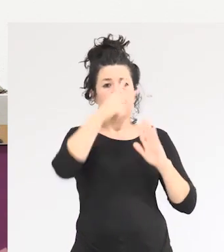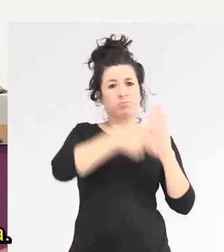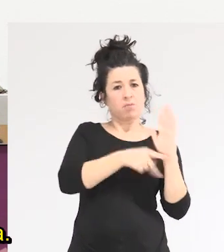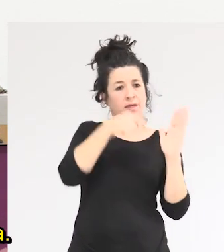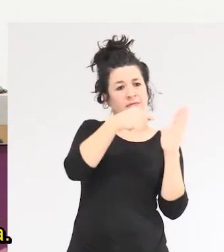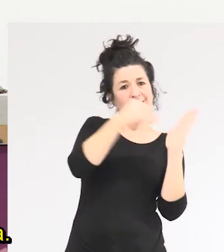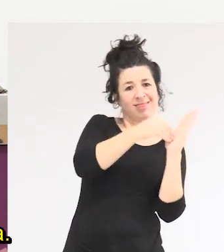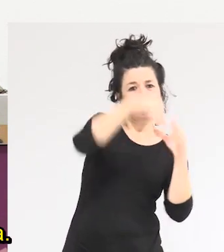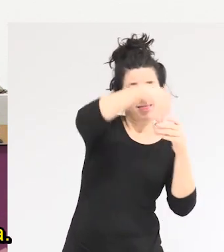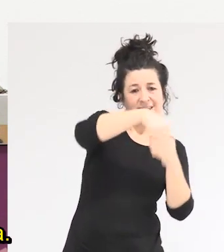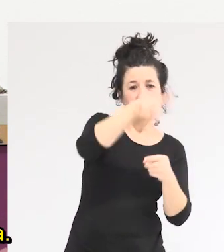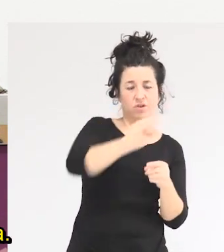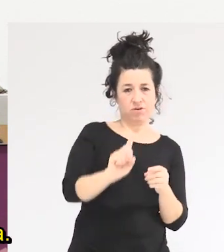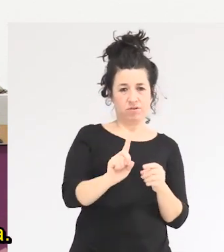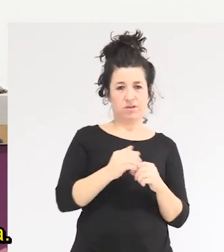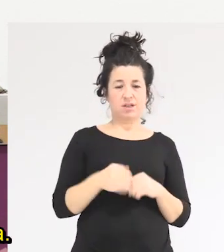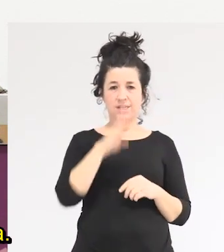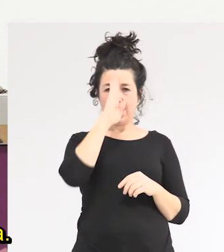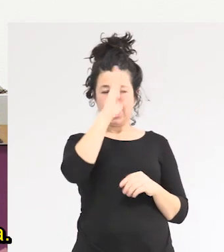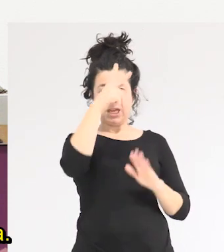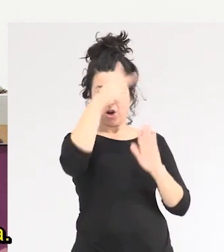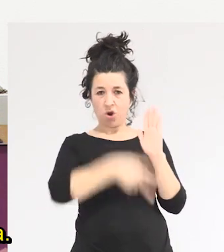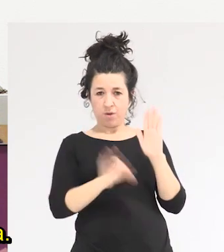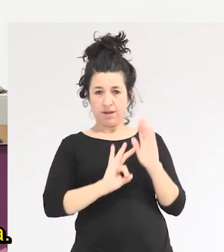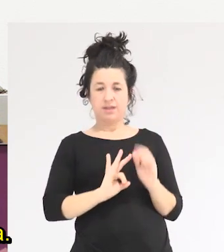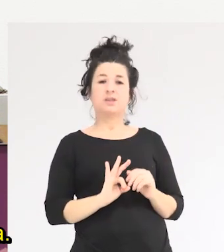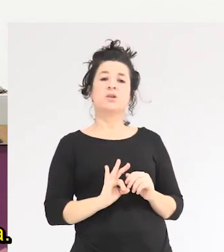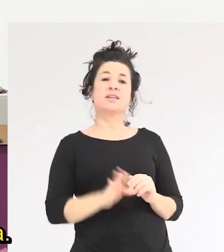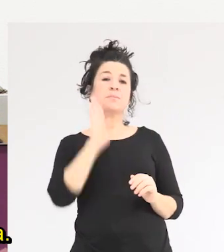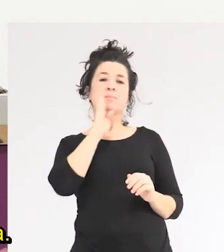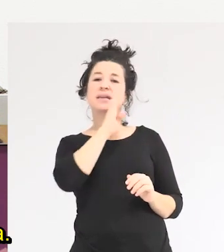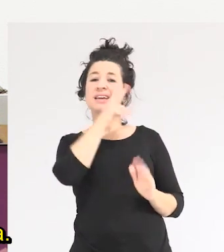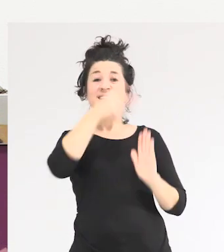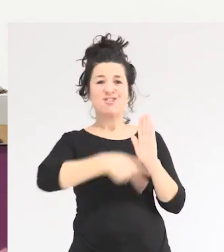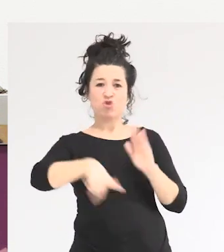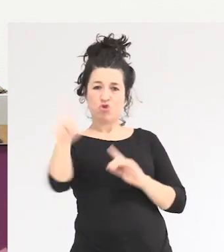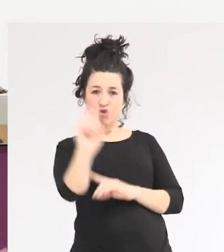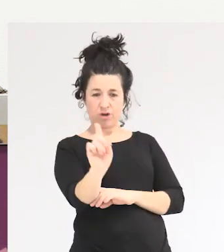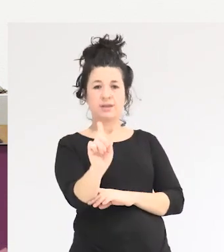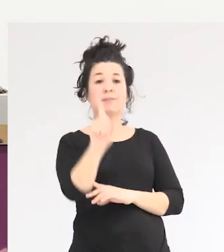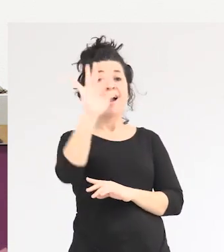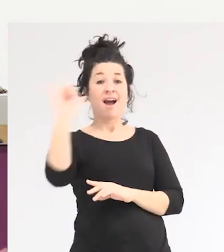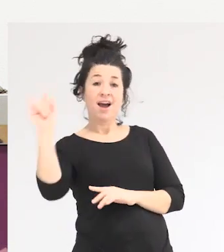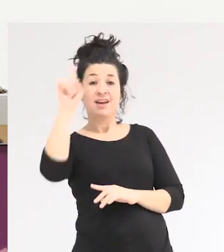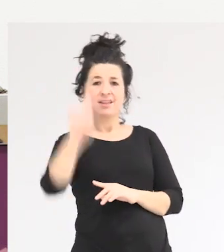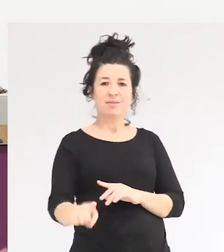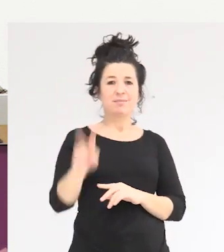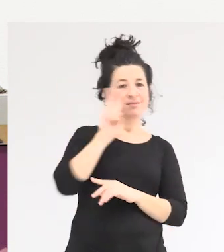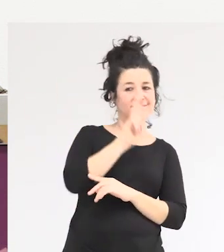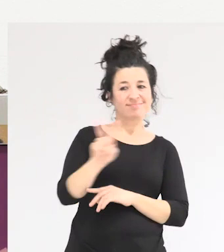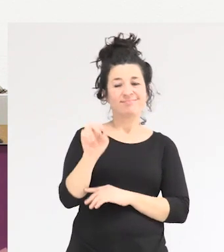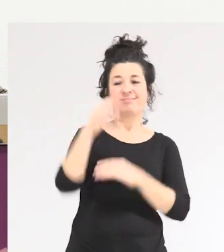dizuet, heteronormatiboa hain ezaguna dena, amatasun ez normatiboak ere badaudela. Eta horiek ez dira kontemplatzen